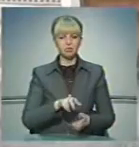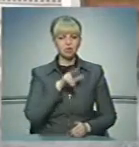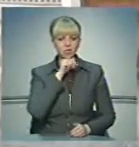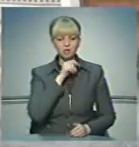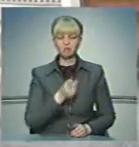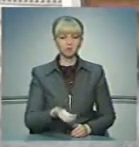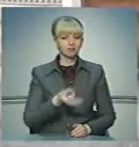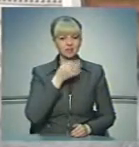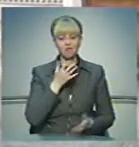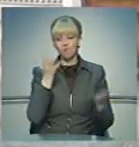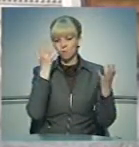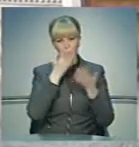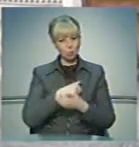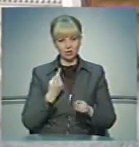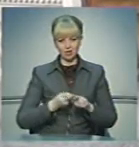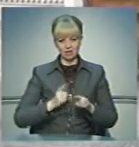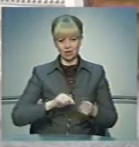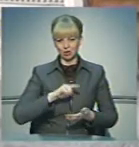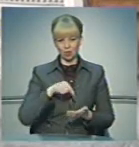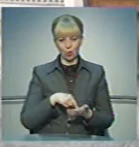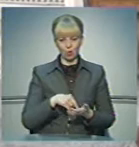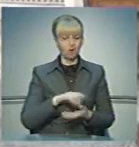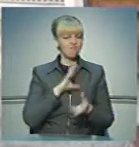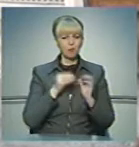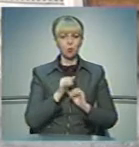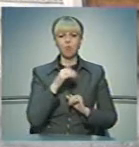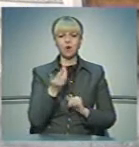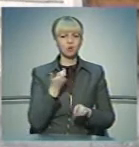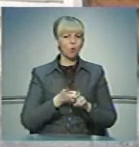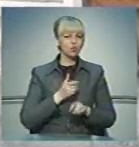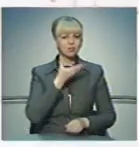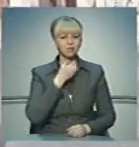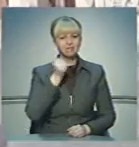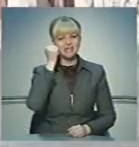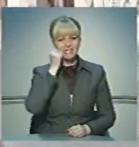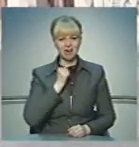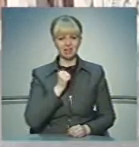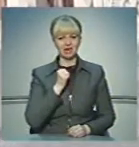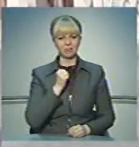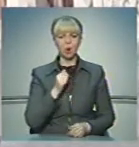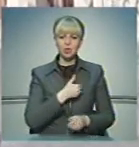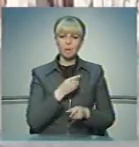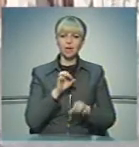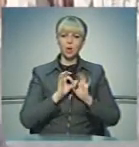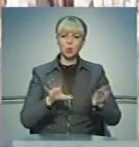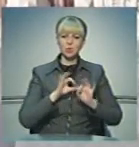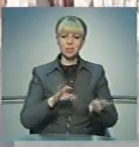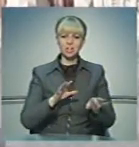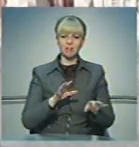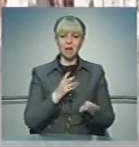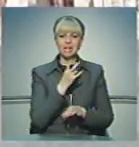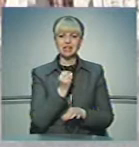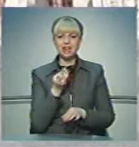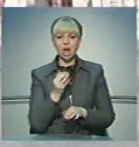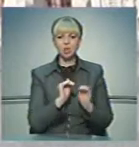Чернівці подобається, влюблена в цей міст. Вообще у вас очень красиво, старинный. Хотелось бы рассказать про наночастички